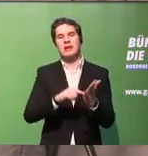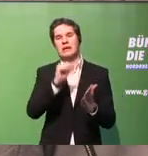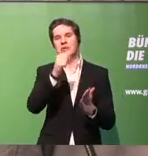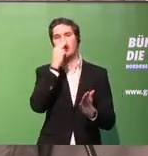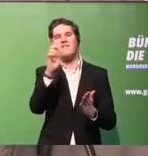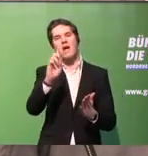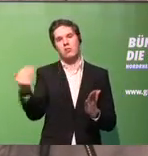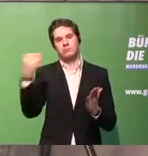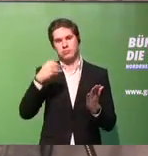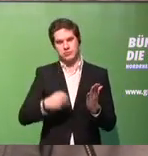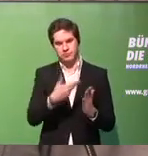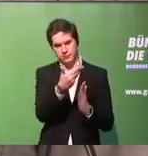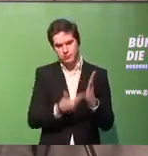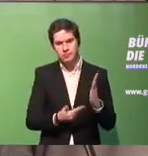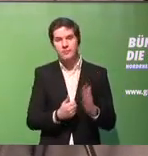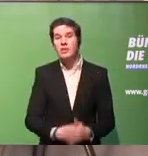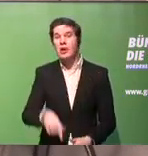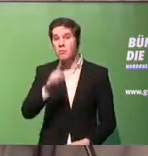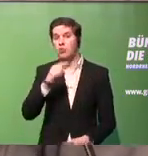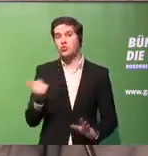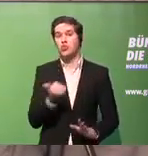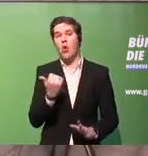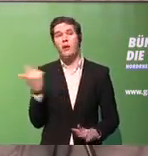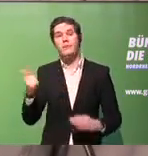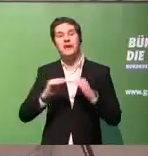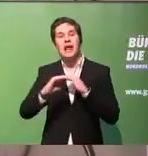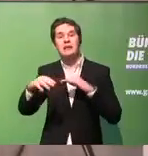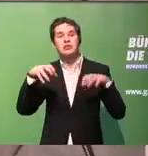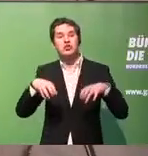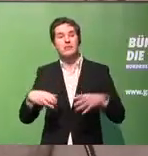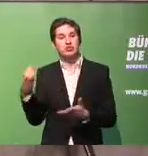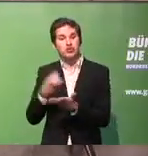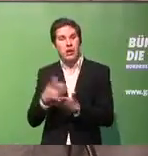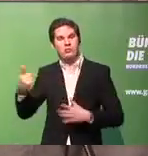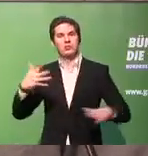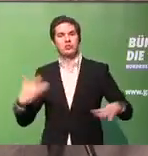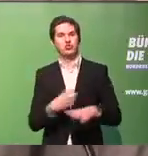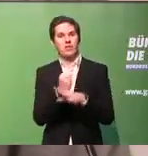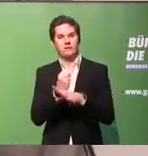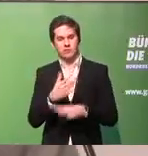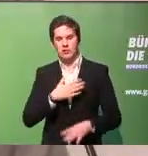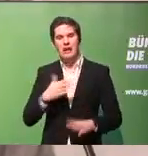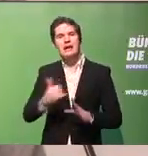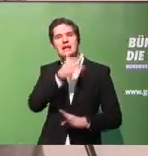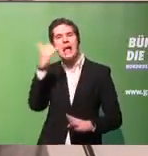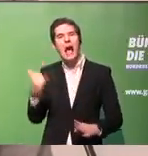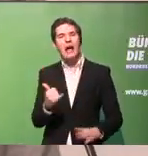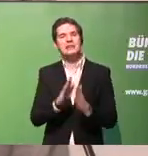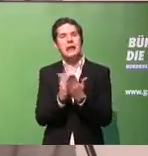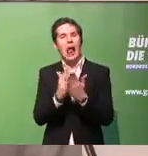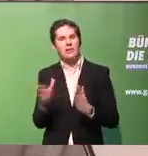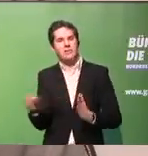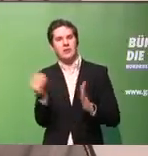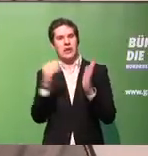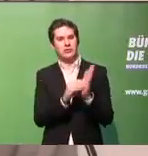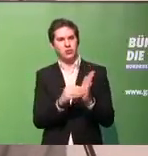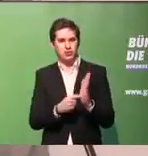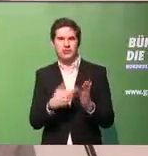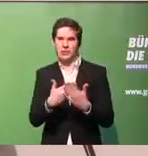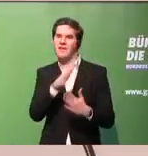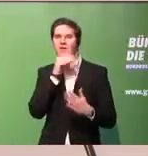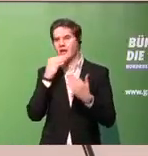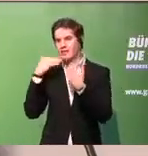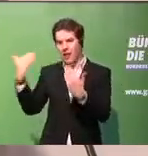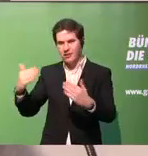toll finde, ist, dass die Landesgeschäftsstelle es geschafft hat, ihn auch in unserem Jahreskalender mit zu bewerben. Vielen Dank dafür. Vielen